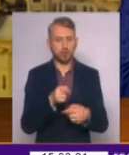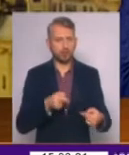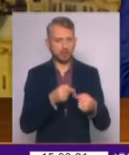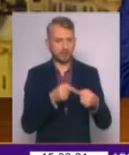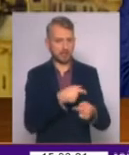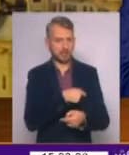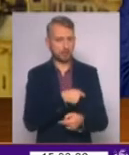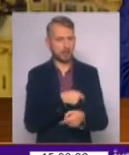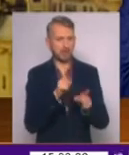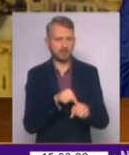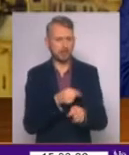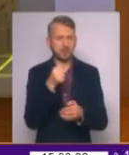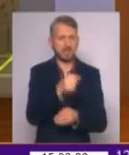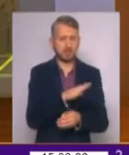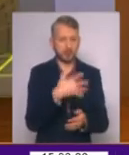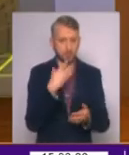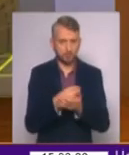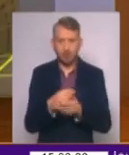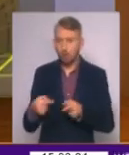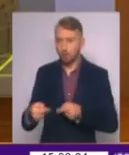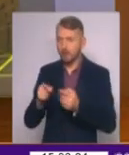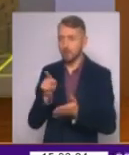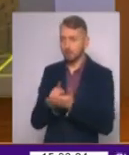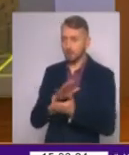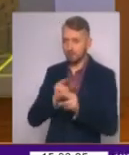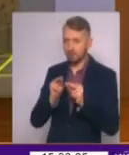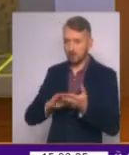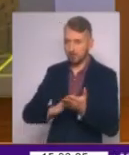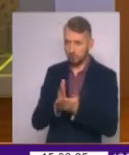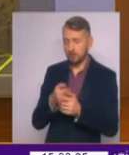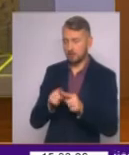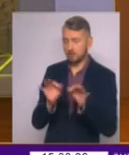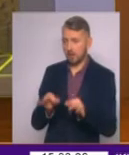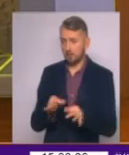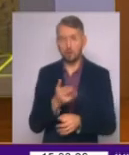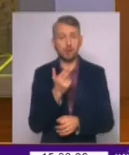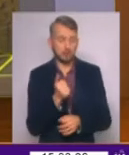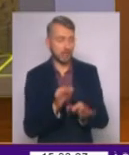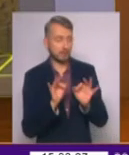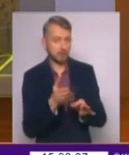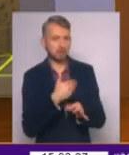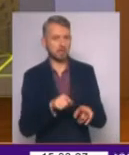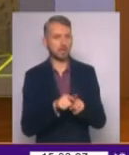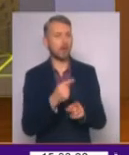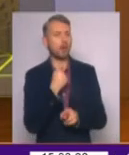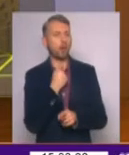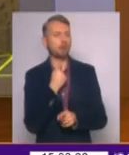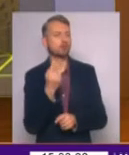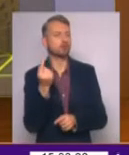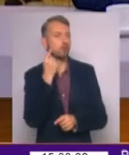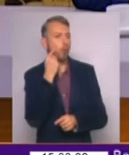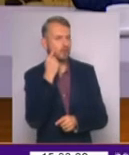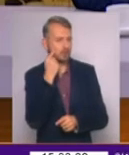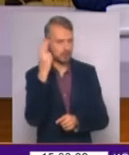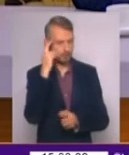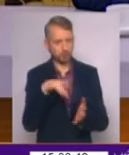депутатів. Навіть це туди не направили свого. Опозиція має бути в чесній політиці завжди, тому це правильно. Так, звичайно, да. Ми такий голос совісті